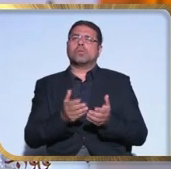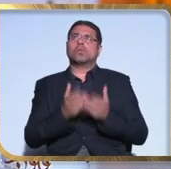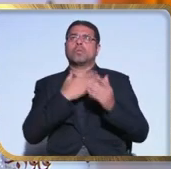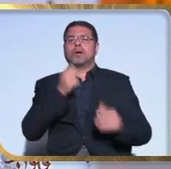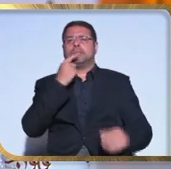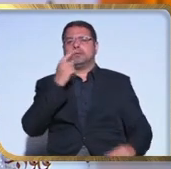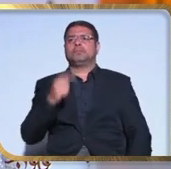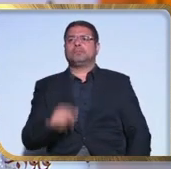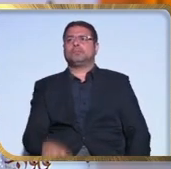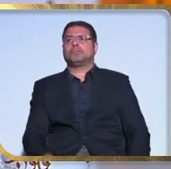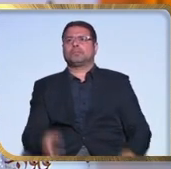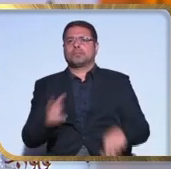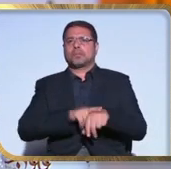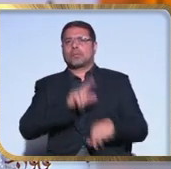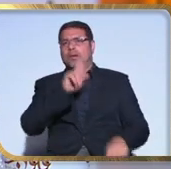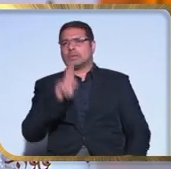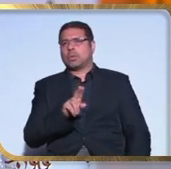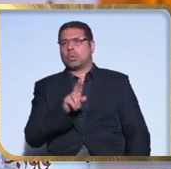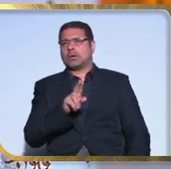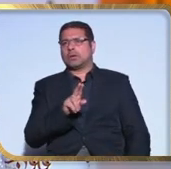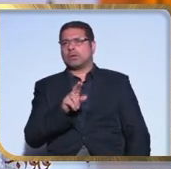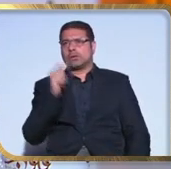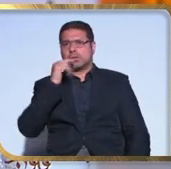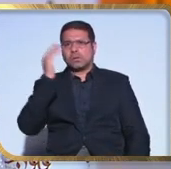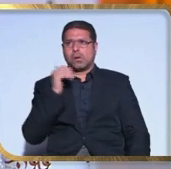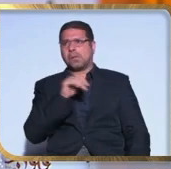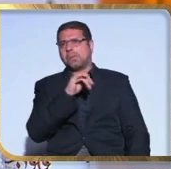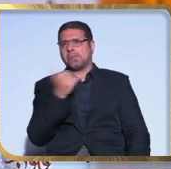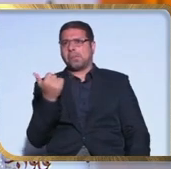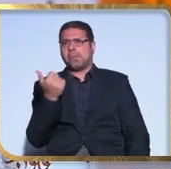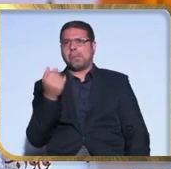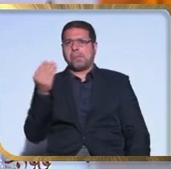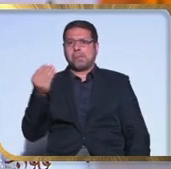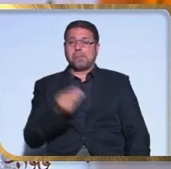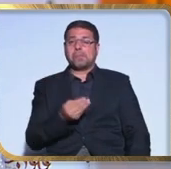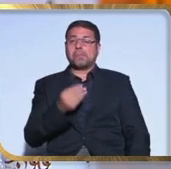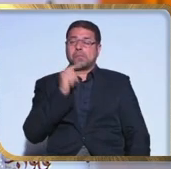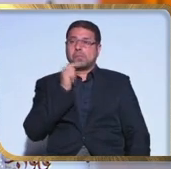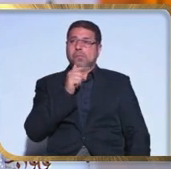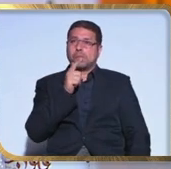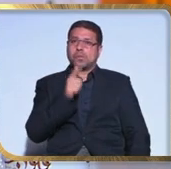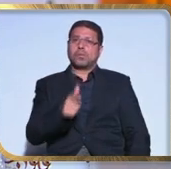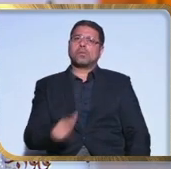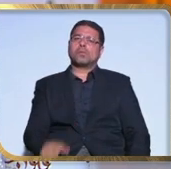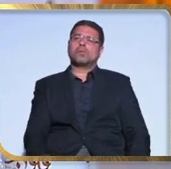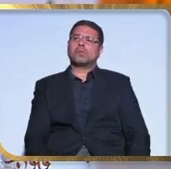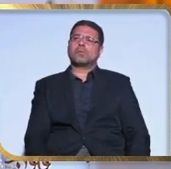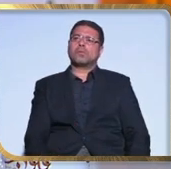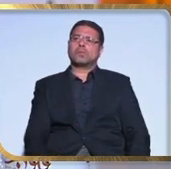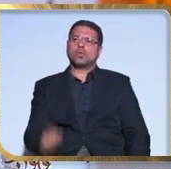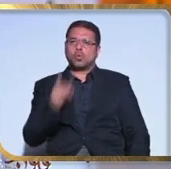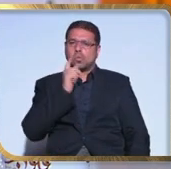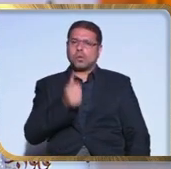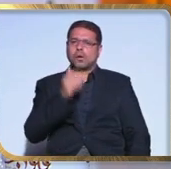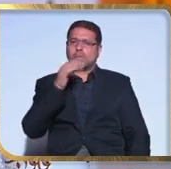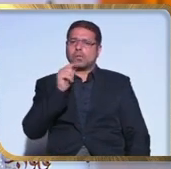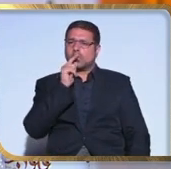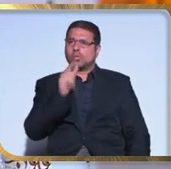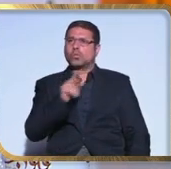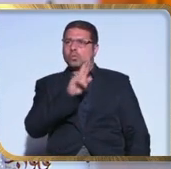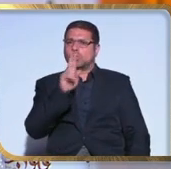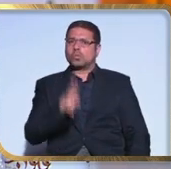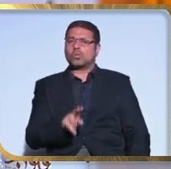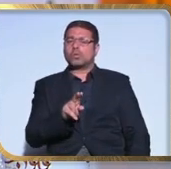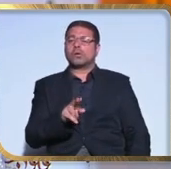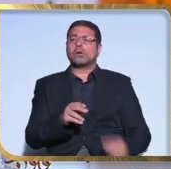امين كان في سؤال اختنا الفاضله امبارح كانت الست ام احمد وكانت بتسال عن